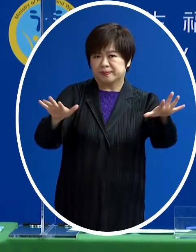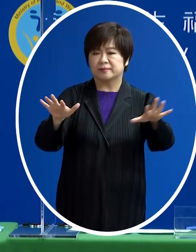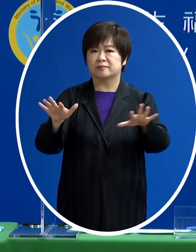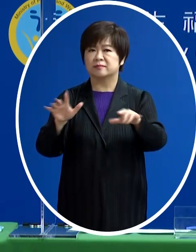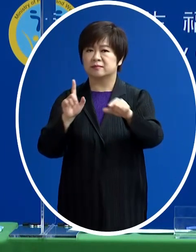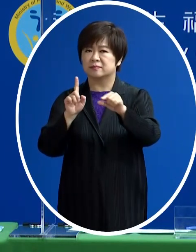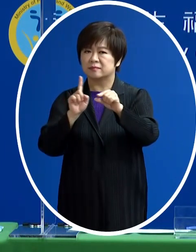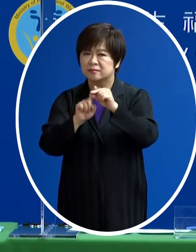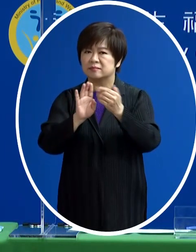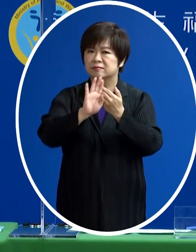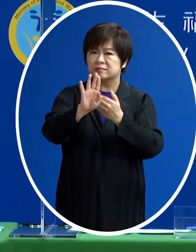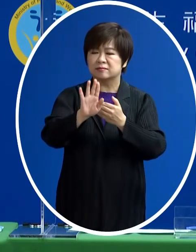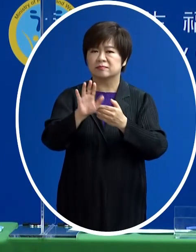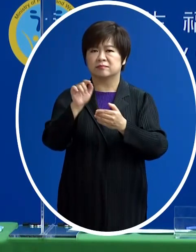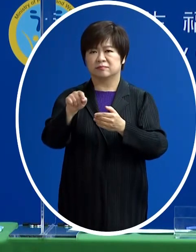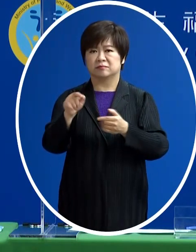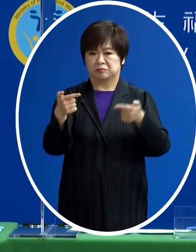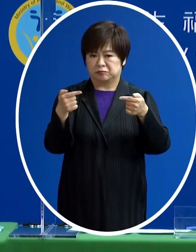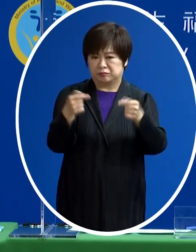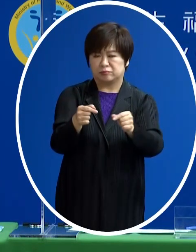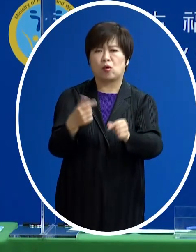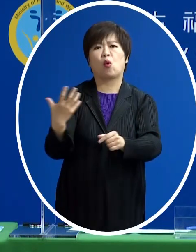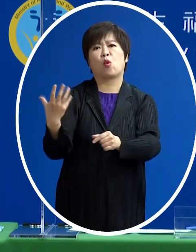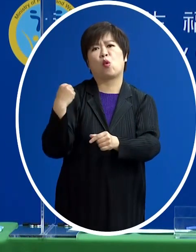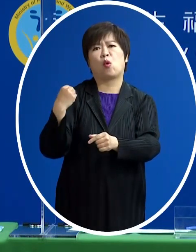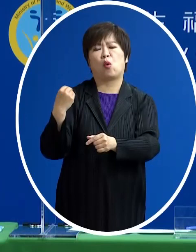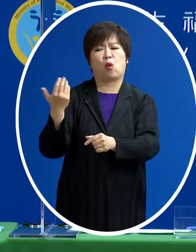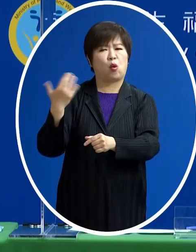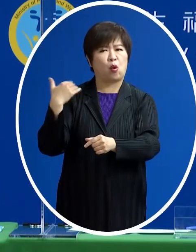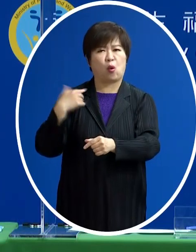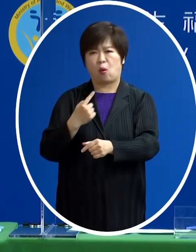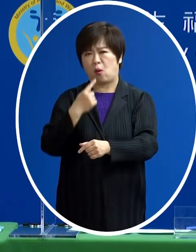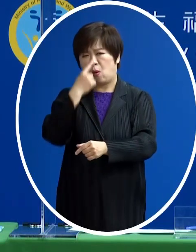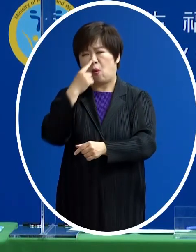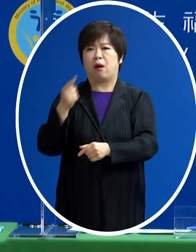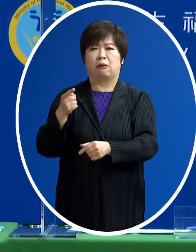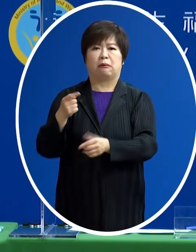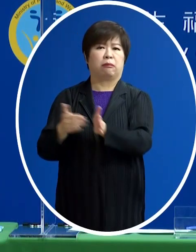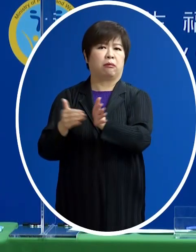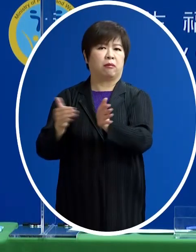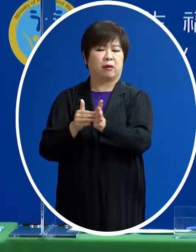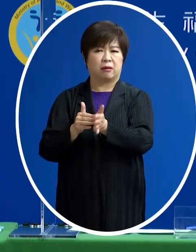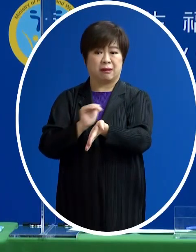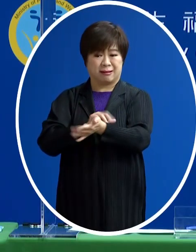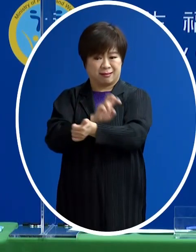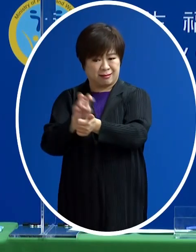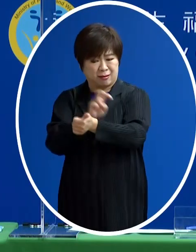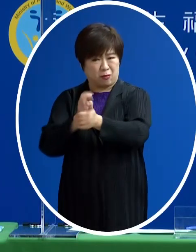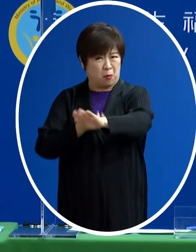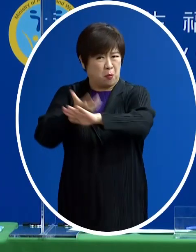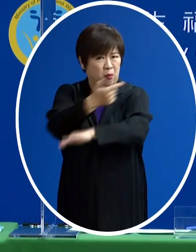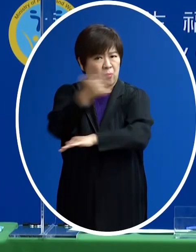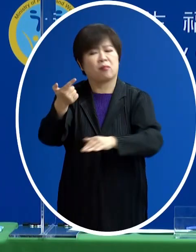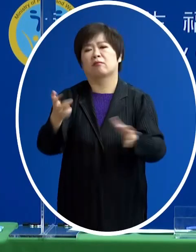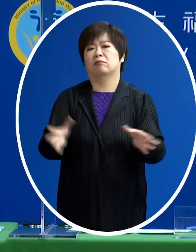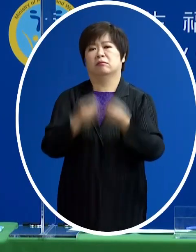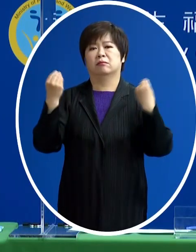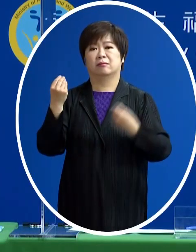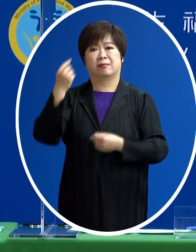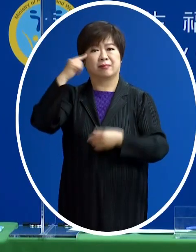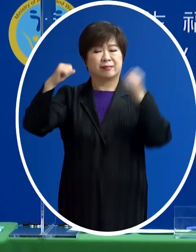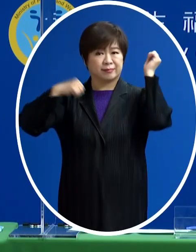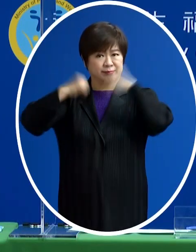期的情形哈，很多是旧案，所以它其实不太需要什么医疗人员的照顾，所以我们决定从明天的凌